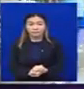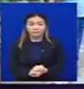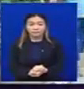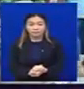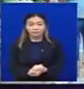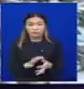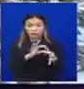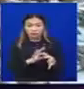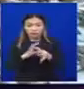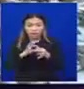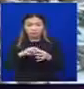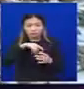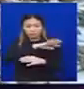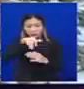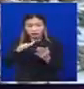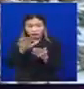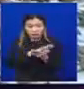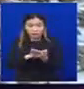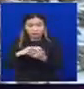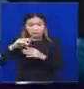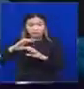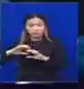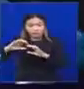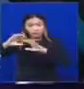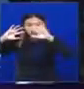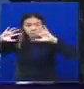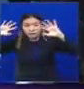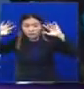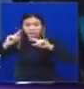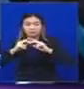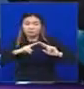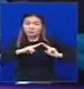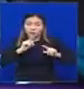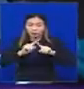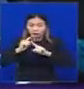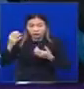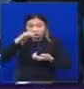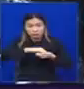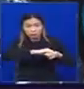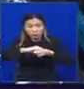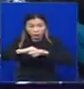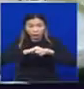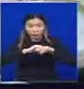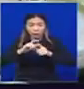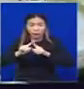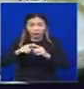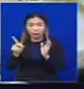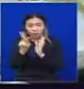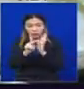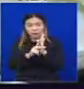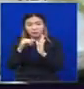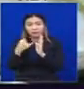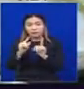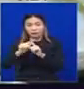ความเป็นน้ำหนึ่งเดียวกันระหว่างภาครัฐและเอกชนถือเป็นสิ่งสำคัญที่จะแก้ไขปัญหาการทำประมงผิดกฎหมายของประเทศไทย